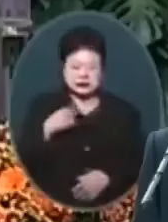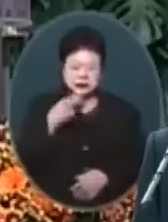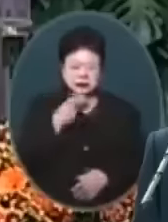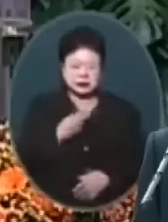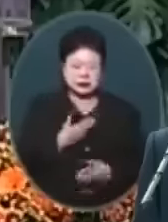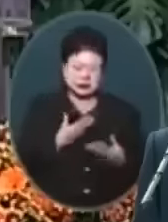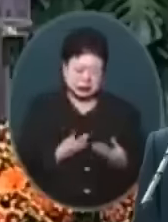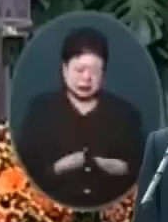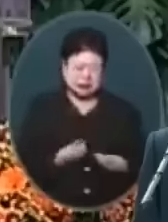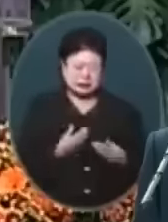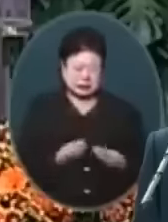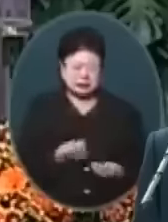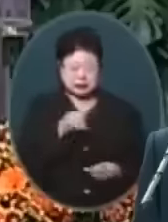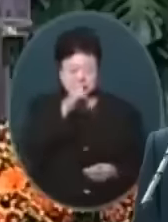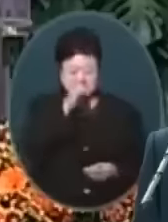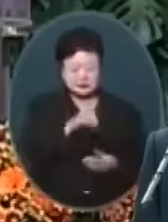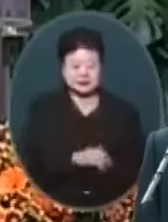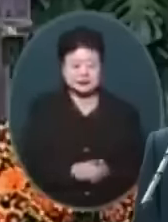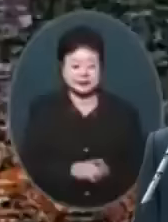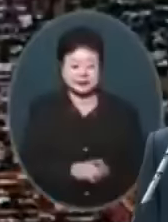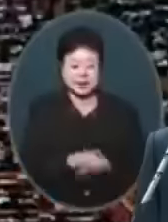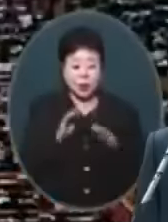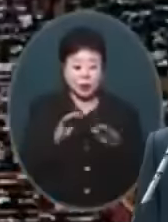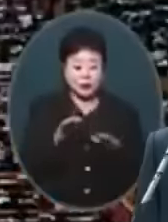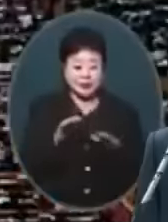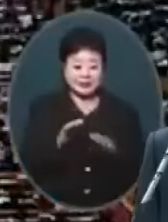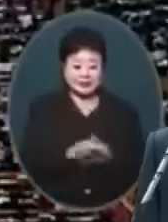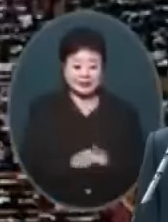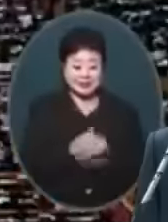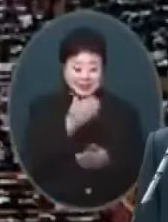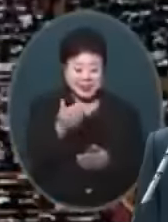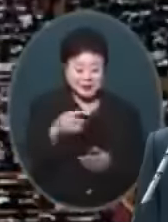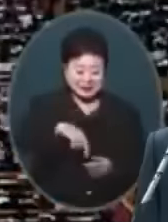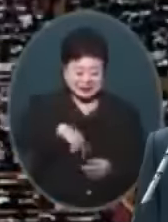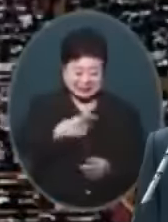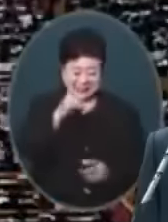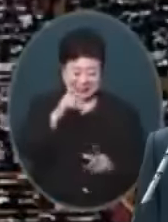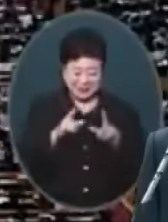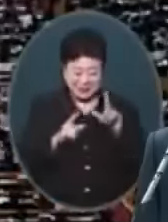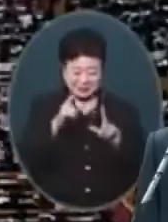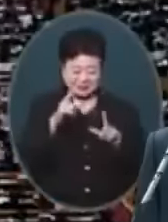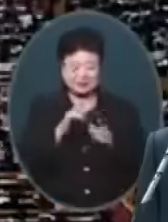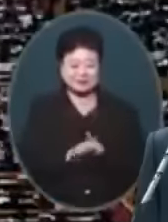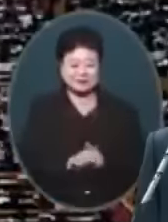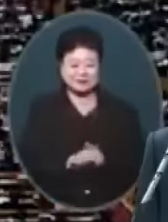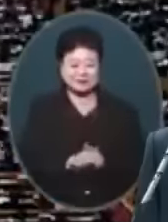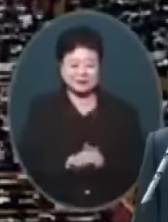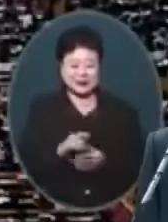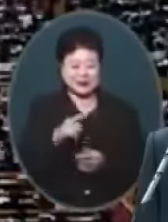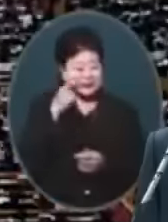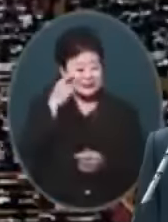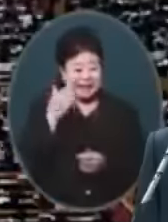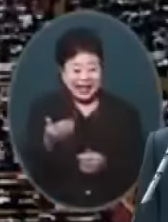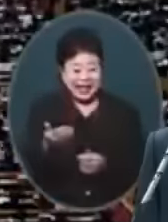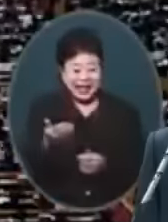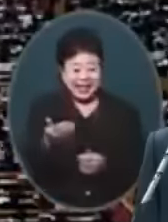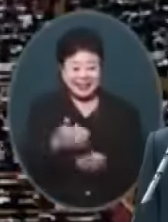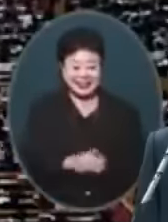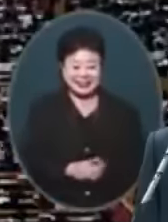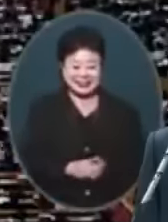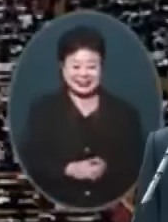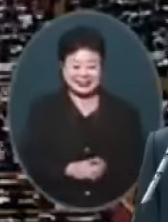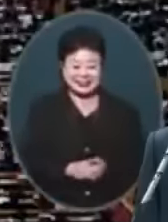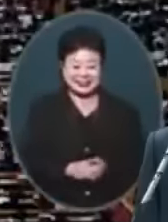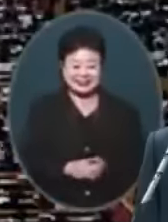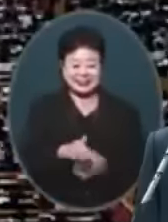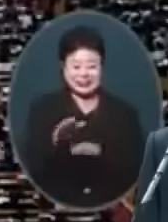좌절감에 끌려가는 것입니다. 오늘 여러분 자신의 자화상은 어떻습니까?